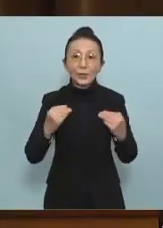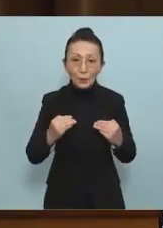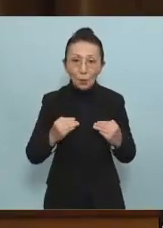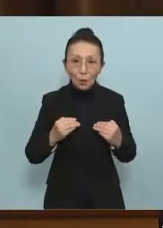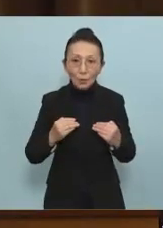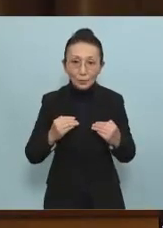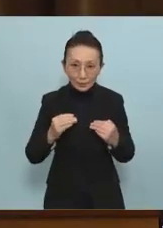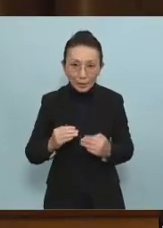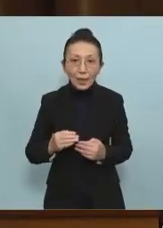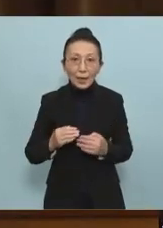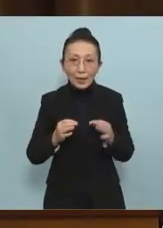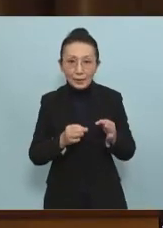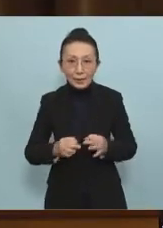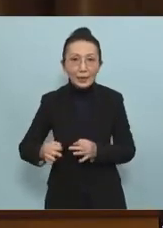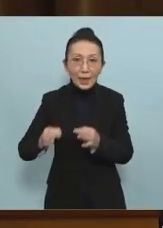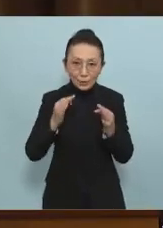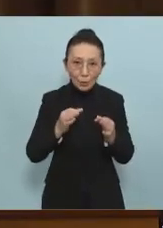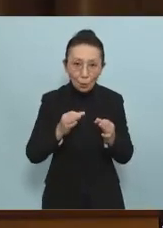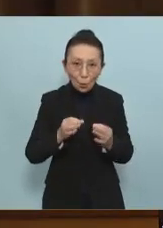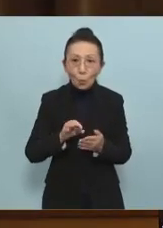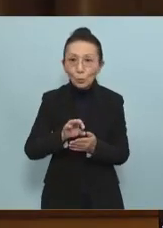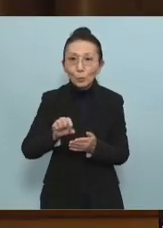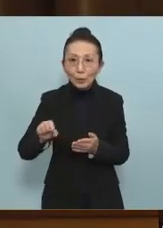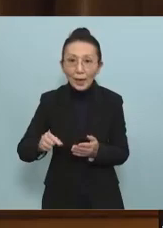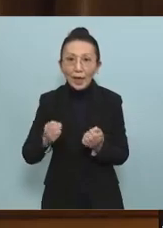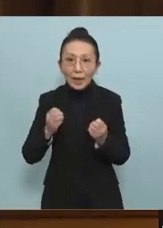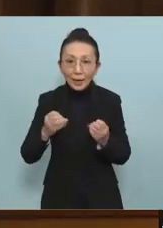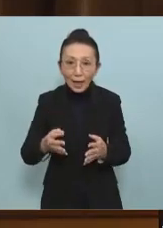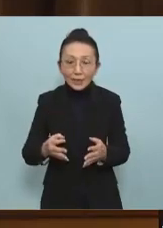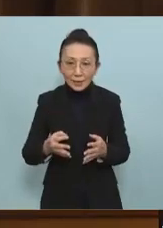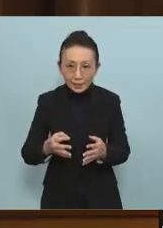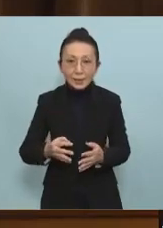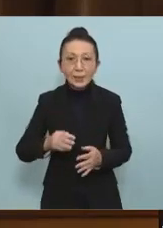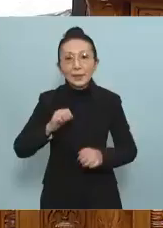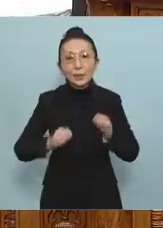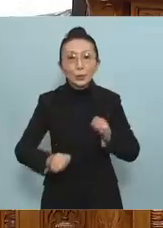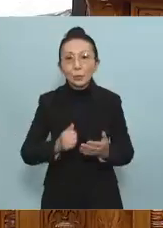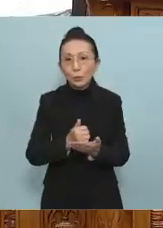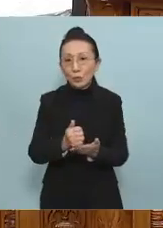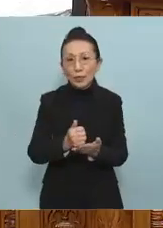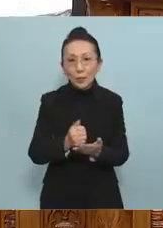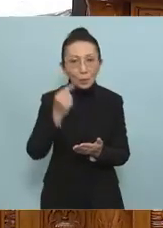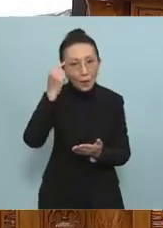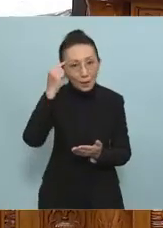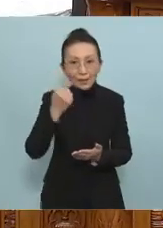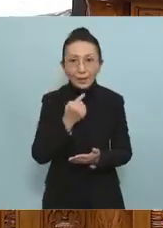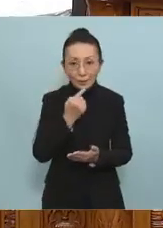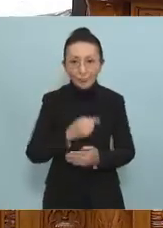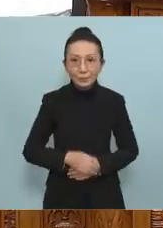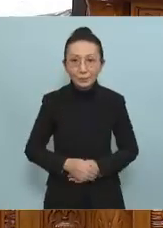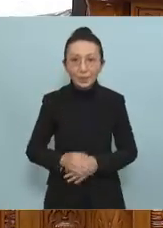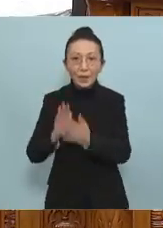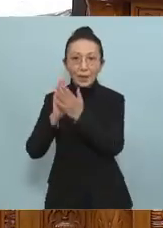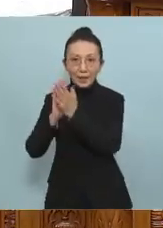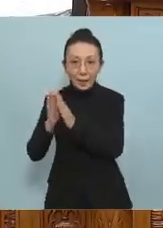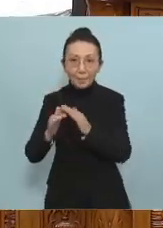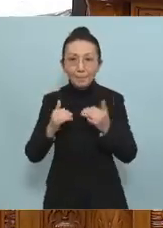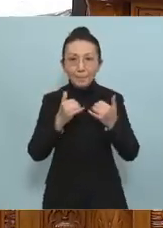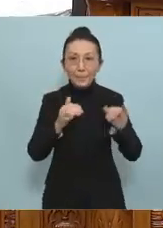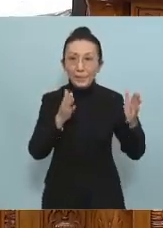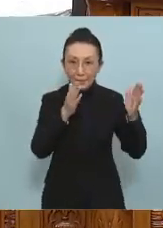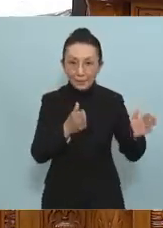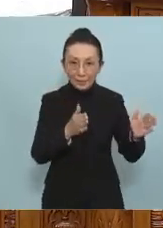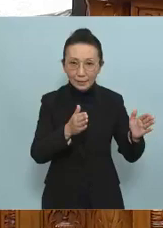新しい資本主義を実現していきたいと考えております。このため、官と民が共に役割を果た